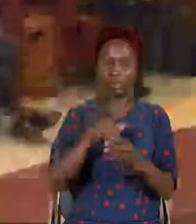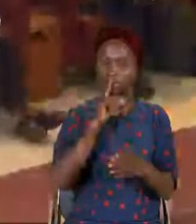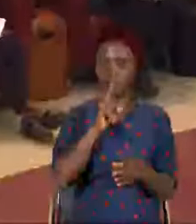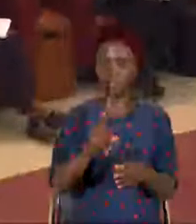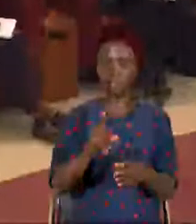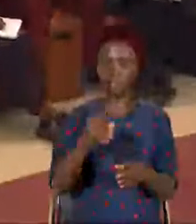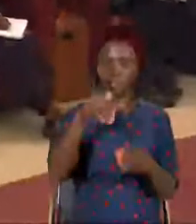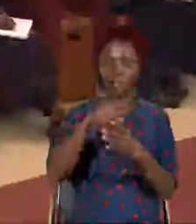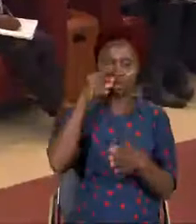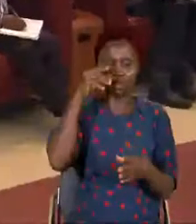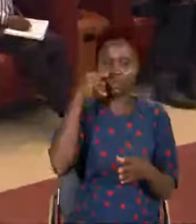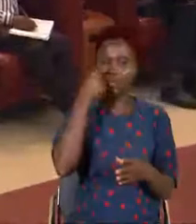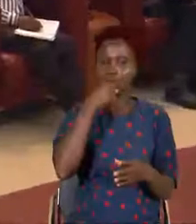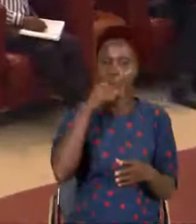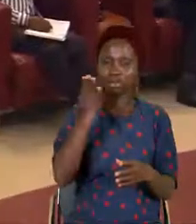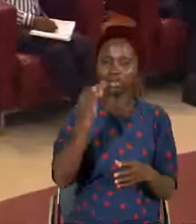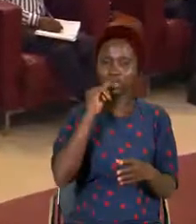connais-tu ? » lui dit Nathanaël.